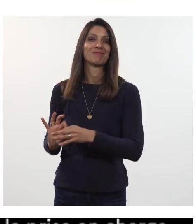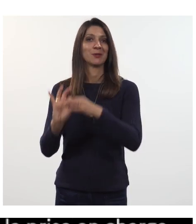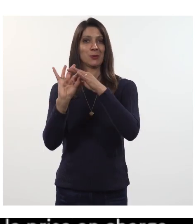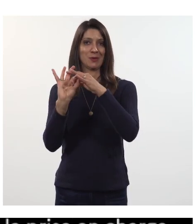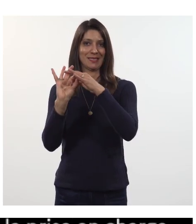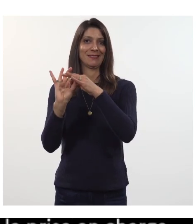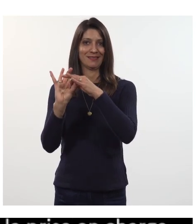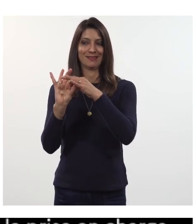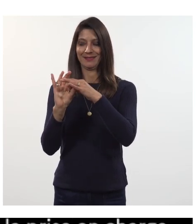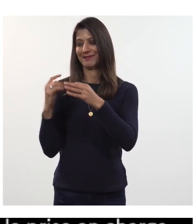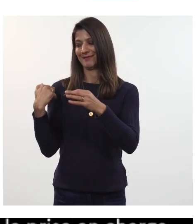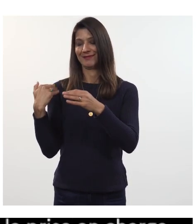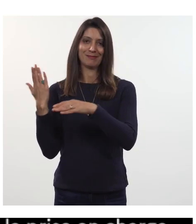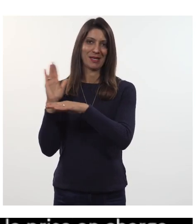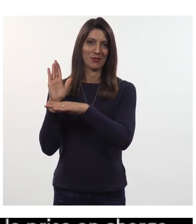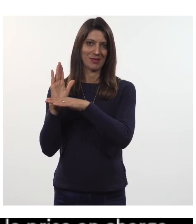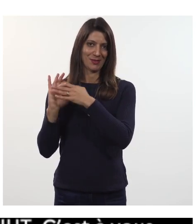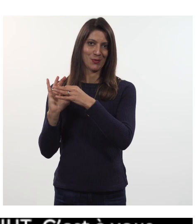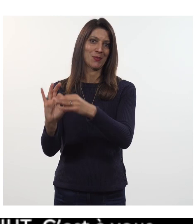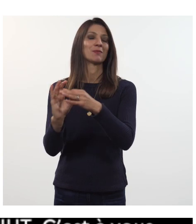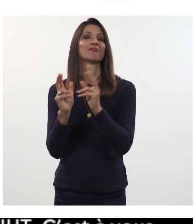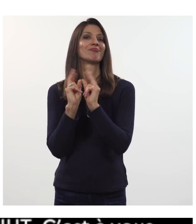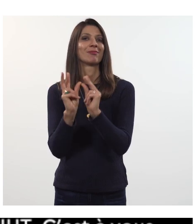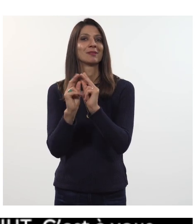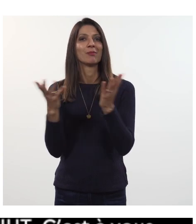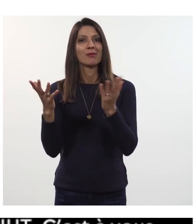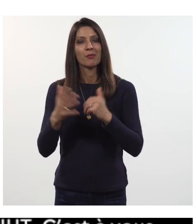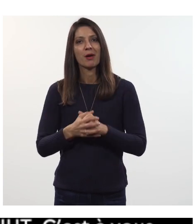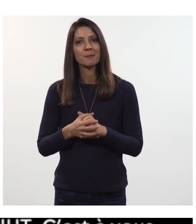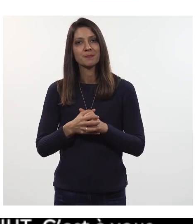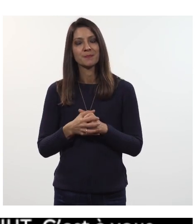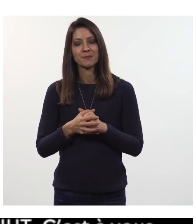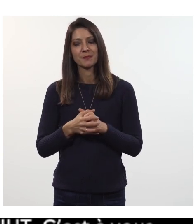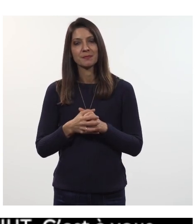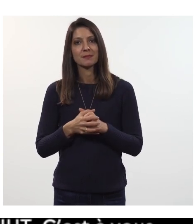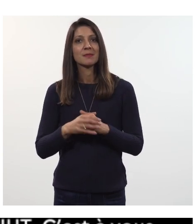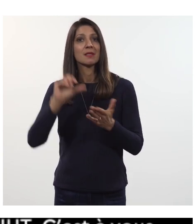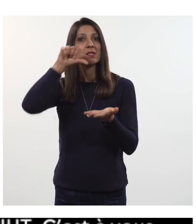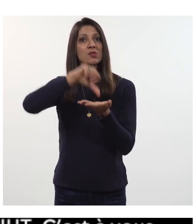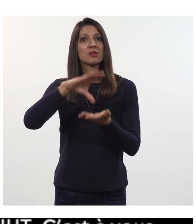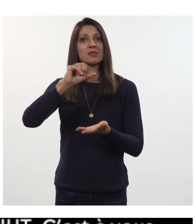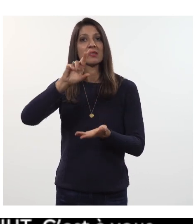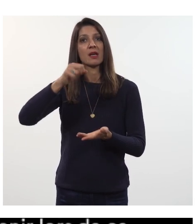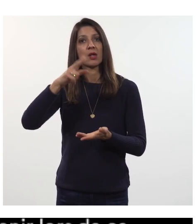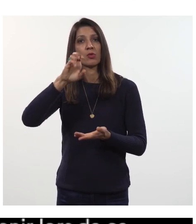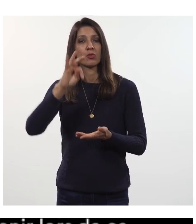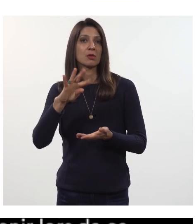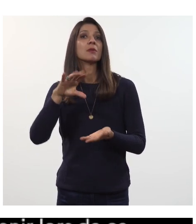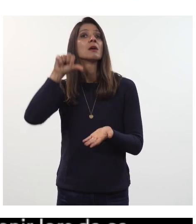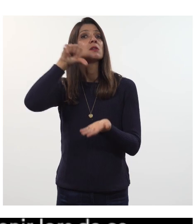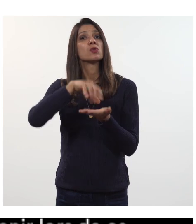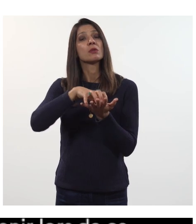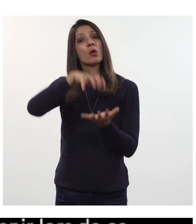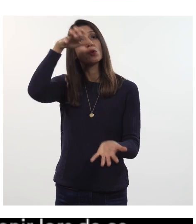la présentation du professeur Jésus. Je vais vous parler un peu plus en détail de Sérénut, qui est le Centre ressources nutrition de la Nouvelle-Aquitaine,